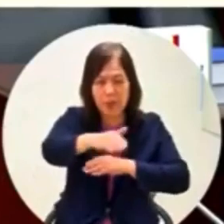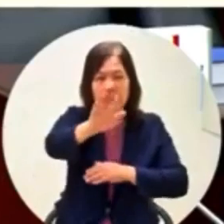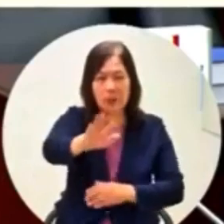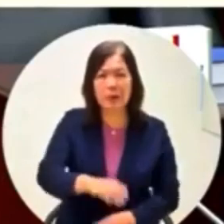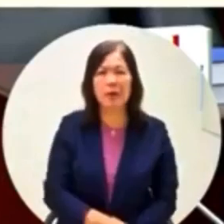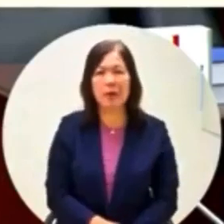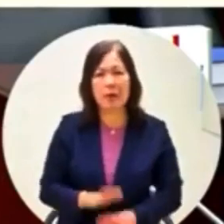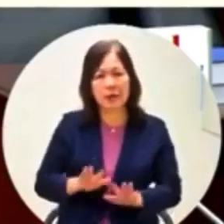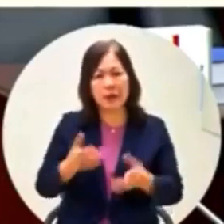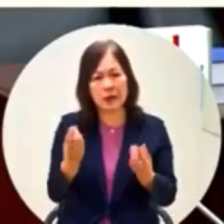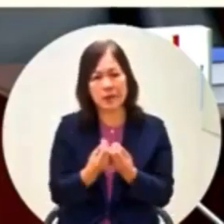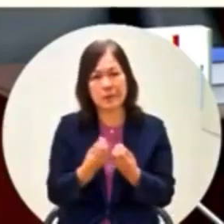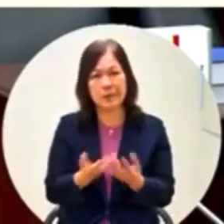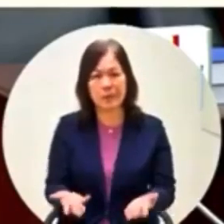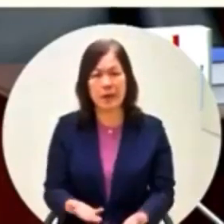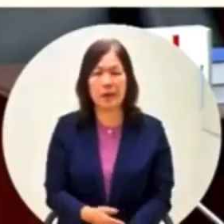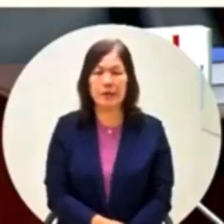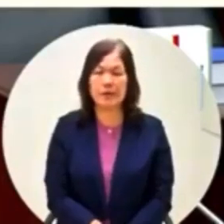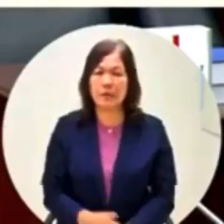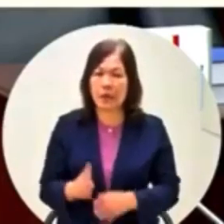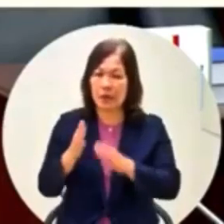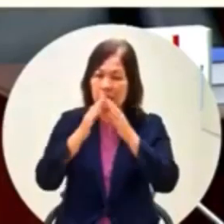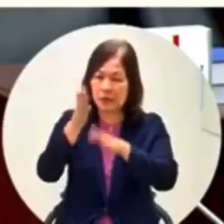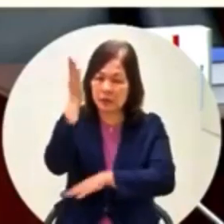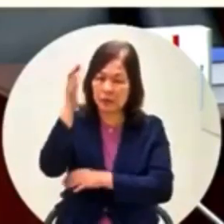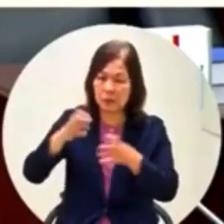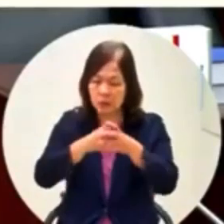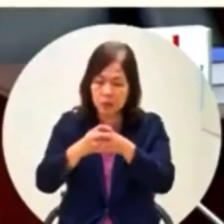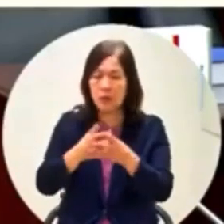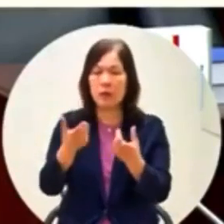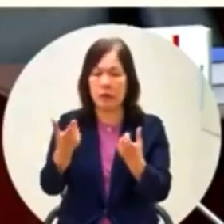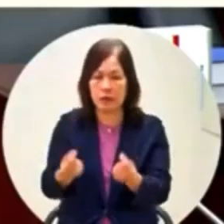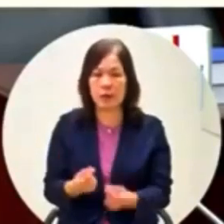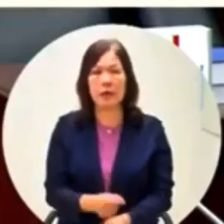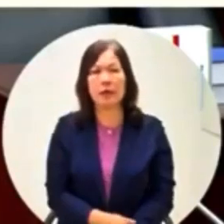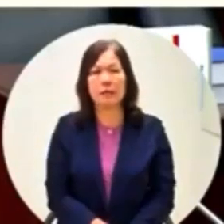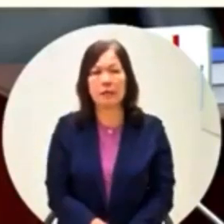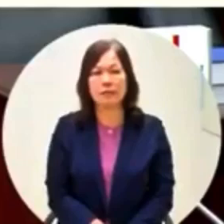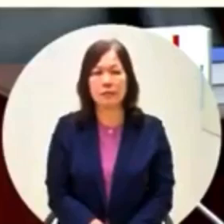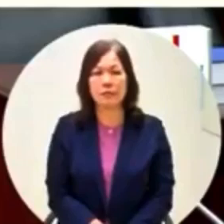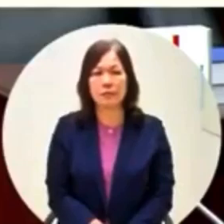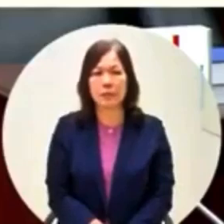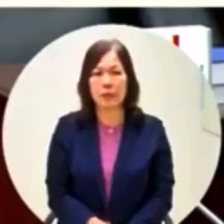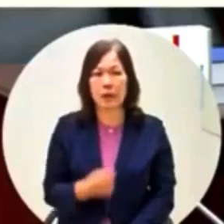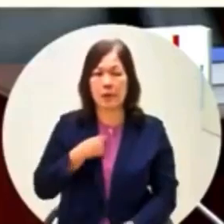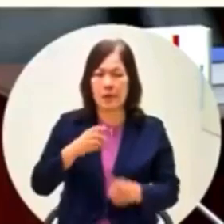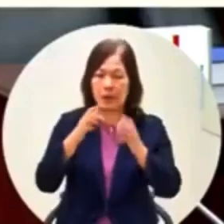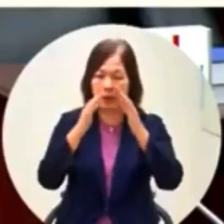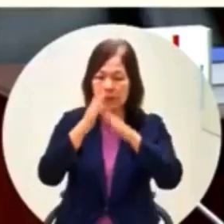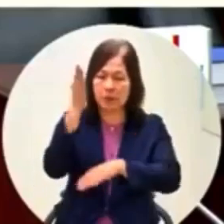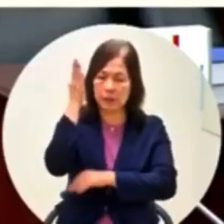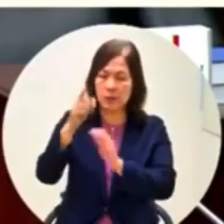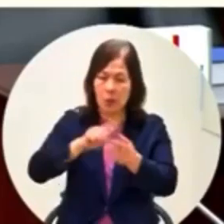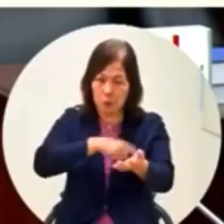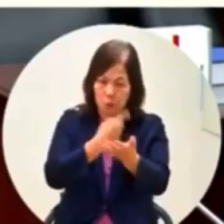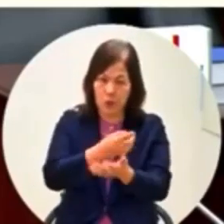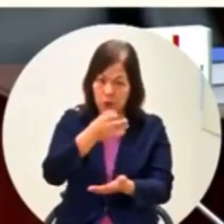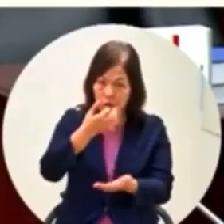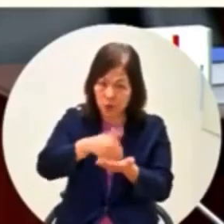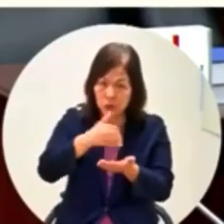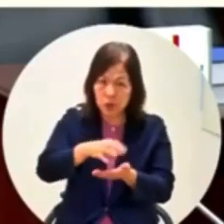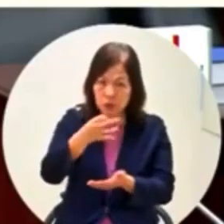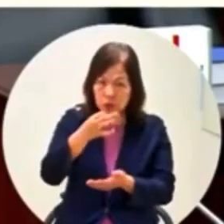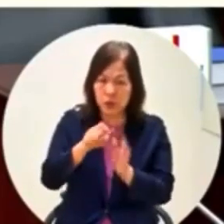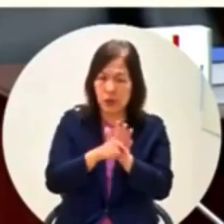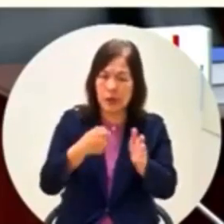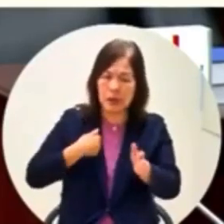然在整个市府团队一样，我们的市政府的总预算跟以前前任